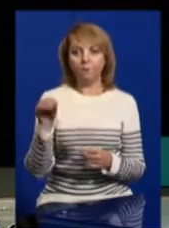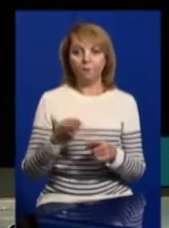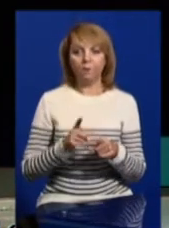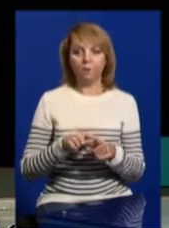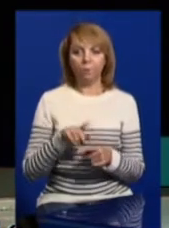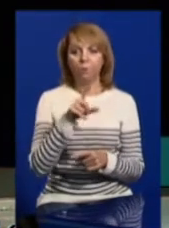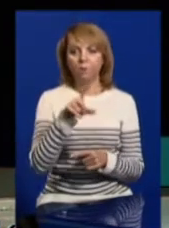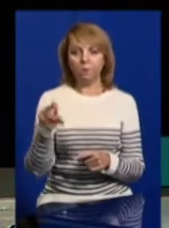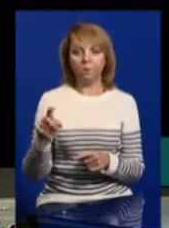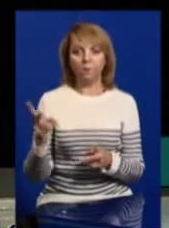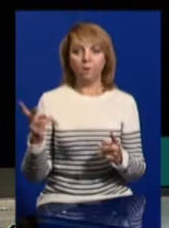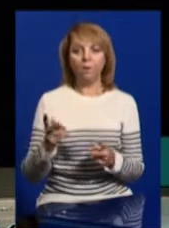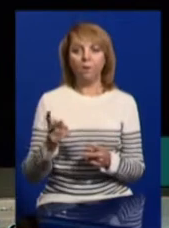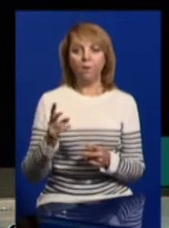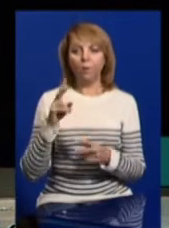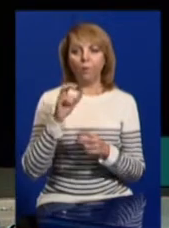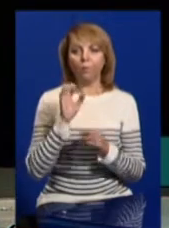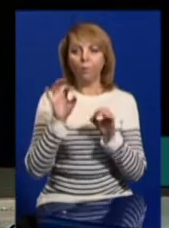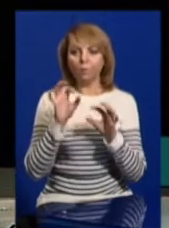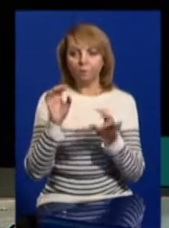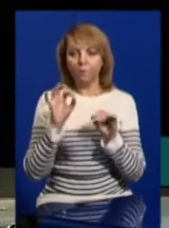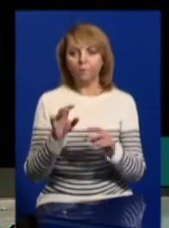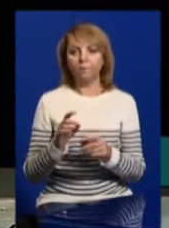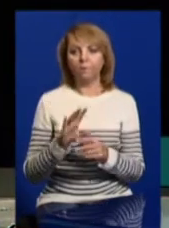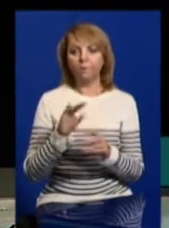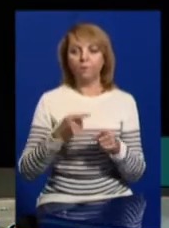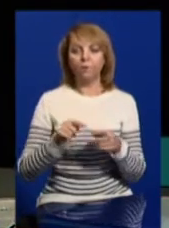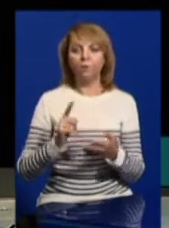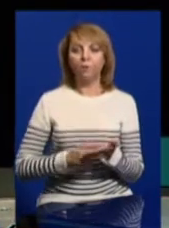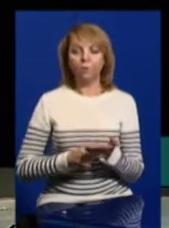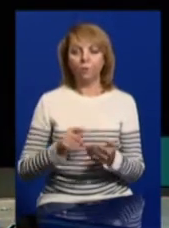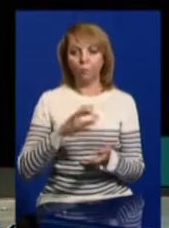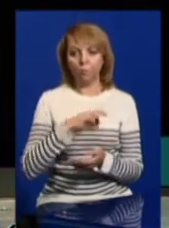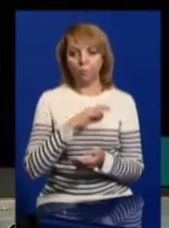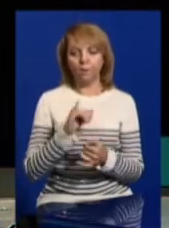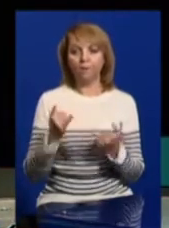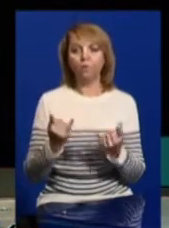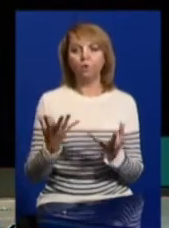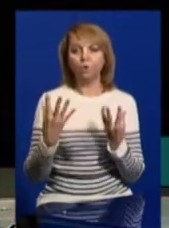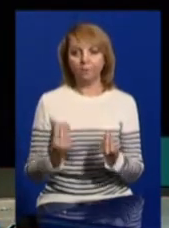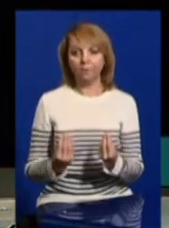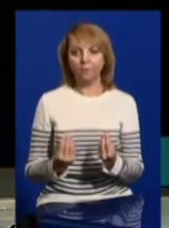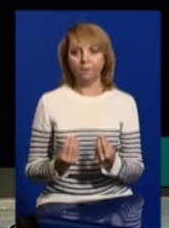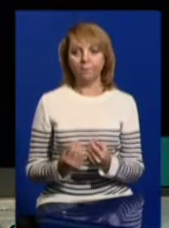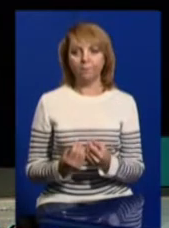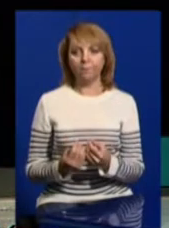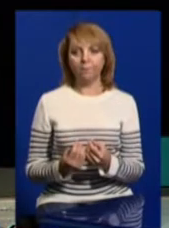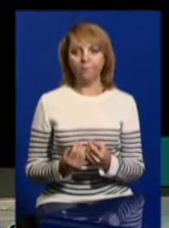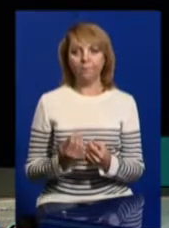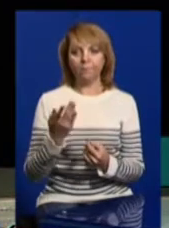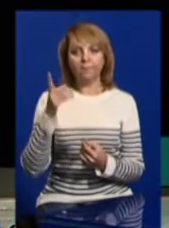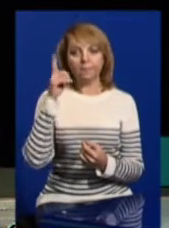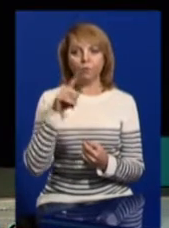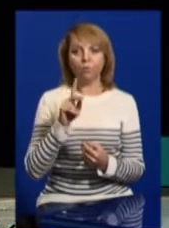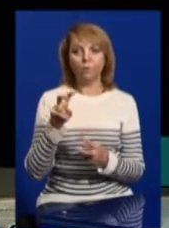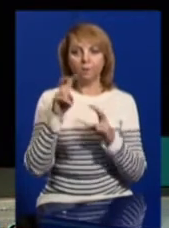осіб, які пояснювали, розтлумачували всі ці докази прокуратури. На сьогоднішній день, ну там ви знаєте,